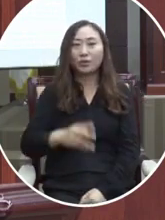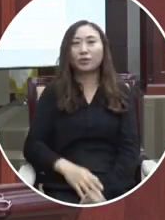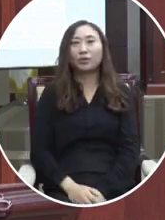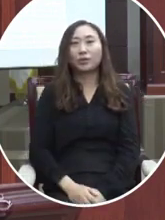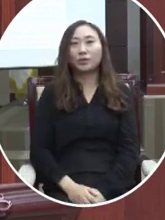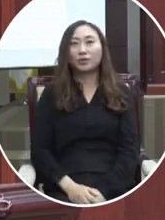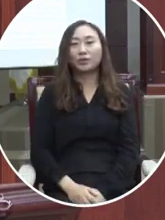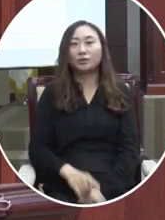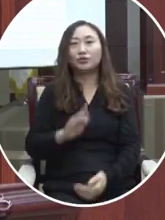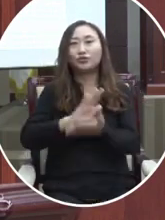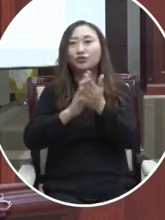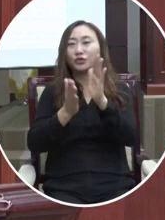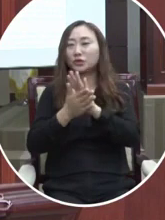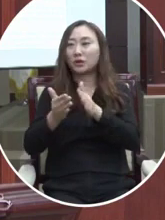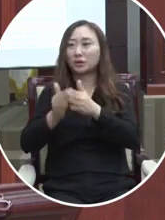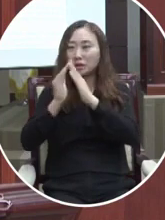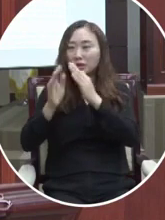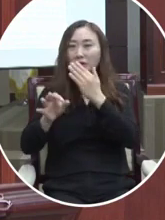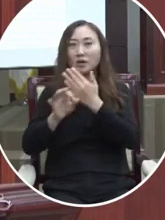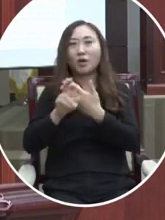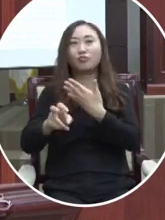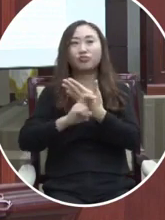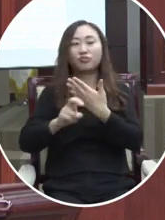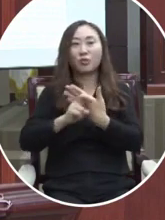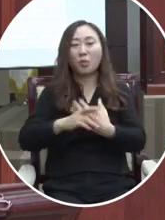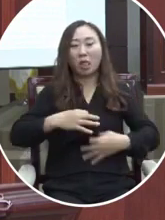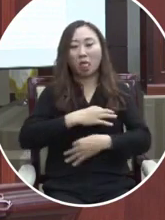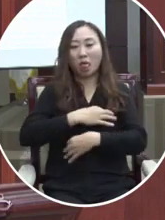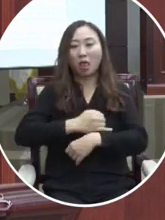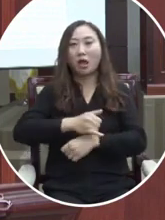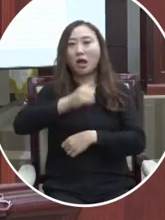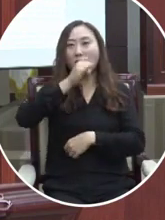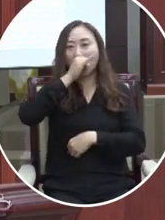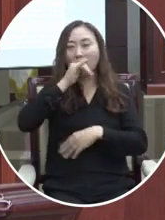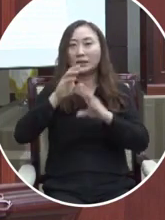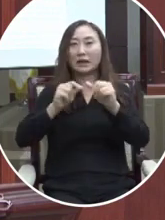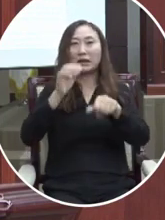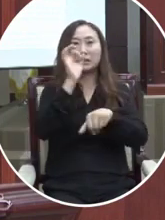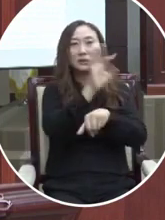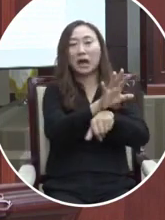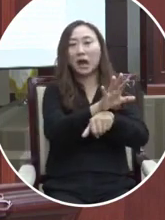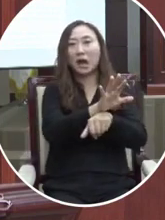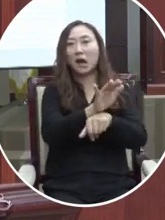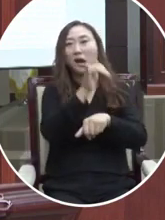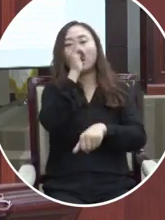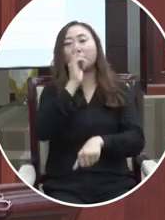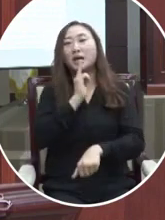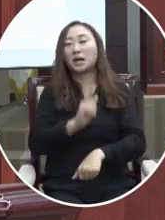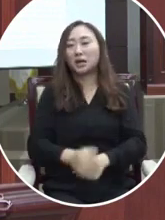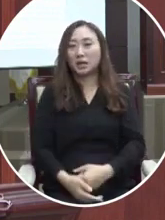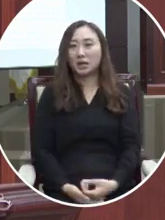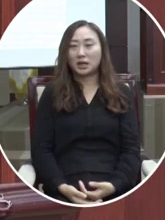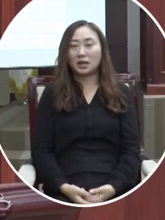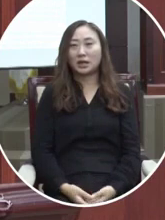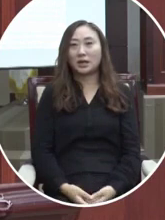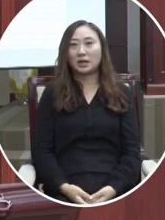취지는 유치원 설립자가 유치원의 자금을 불법으로 이용해 부동산 매입에 사용했다는